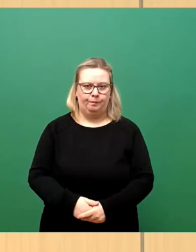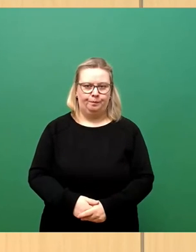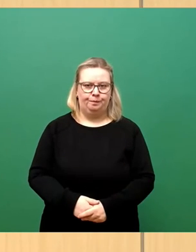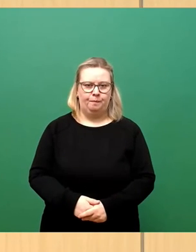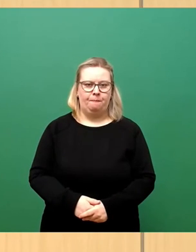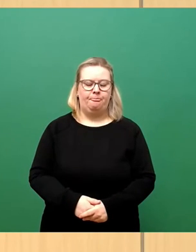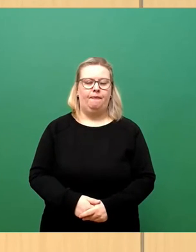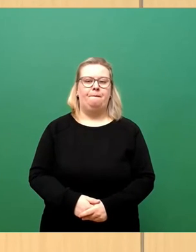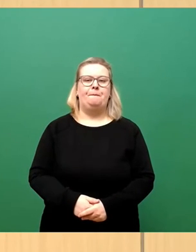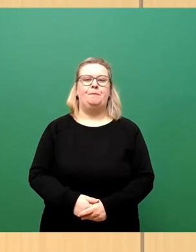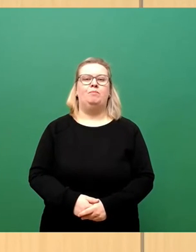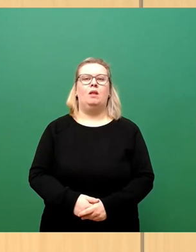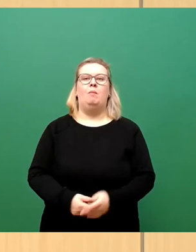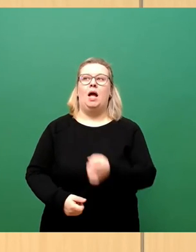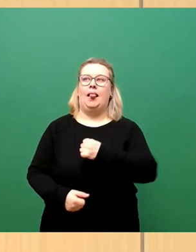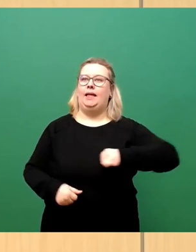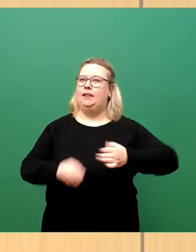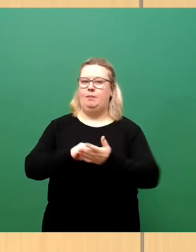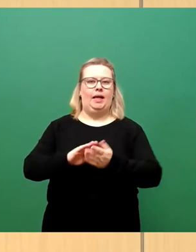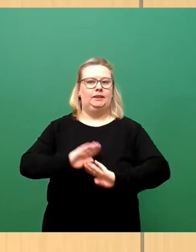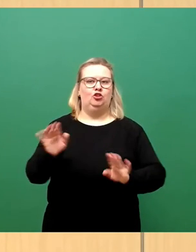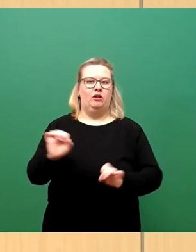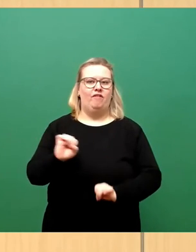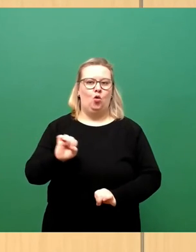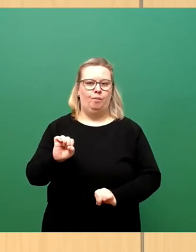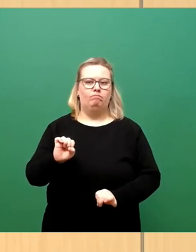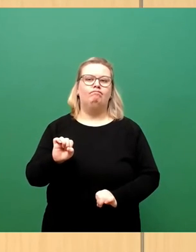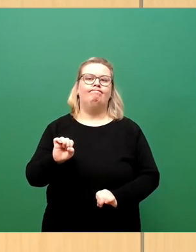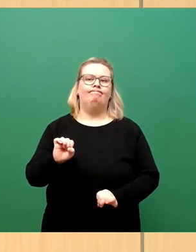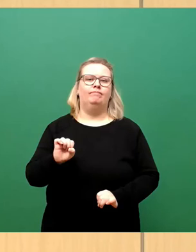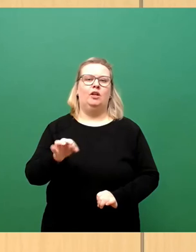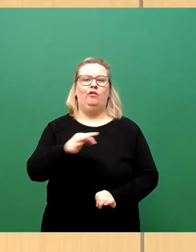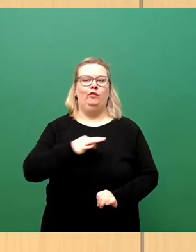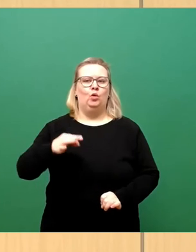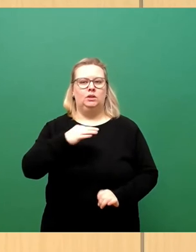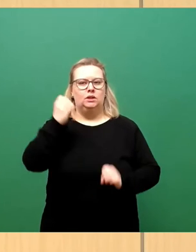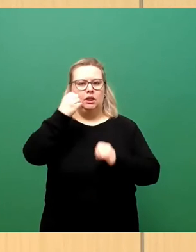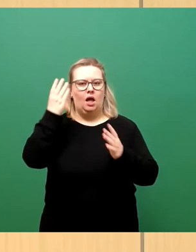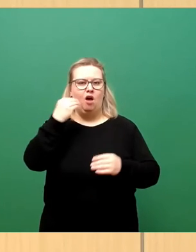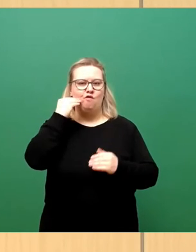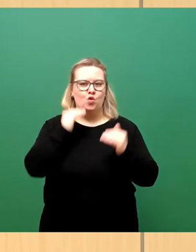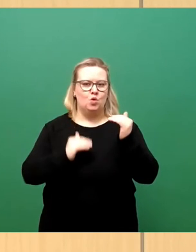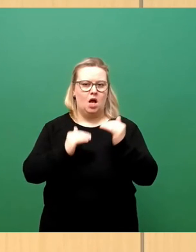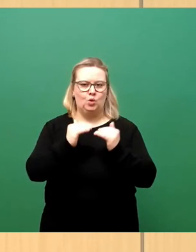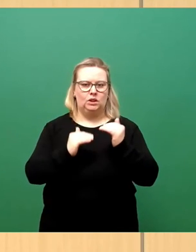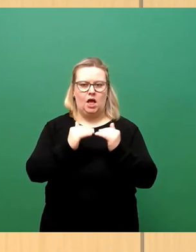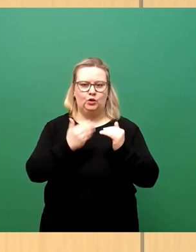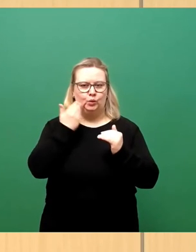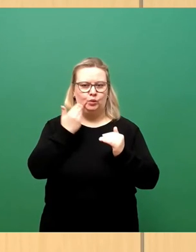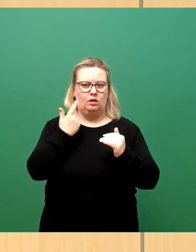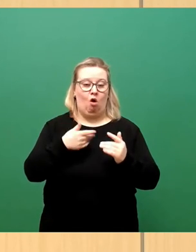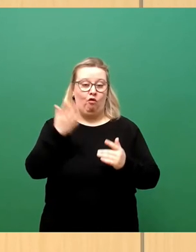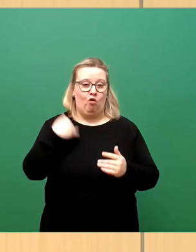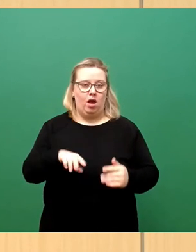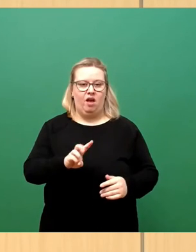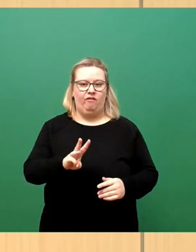die Linke nicht mit dabei? Es ist klar geworden, die wegfallenden Wohnungen werden nicht kompensiert. Es ist auch im Prinzip nicht vorstellbar, wo die WED noch mehr